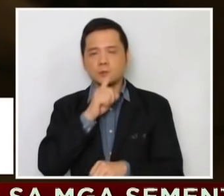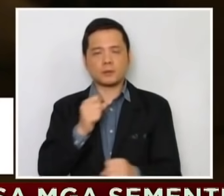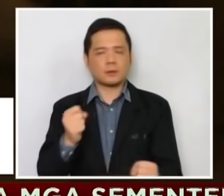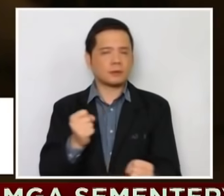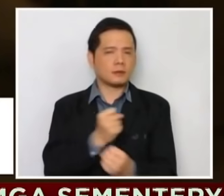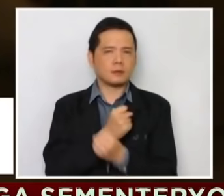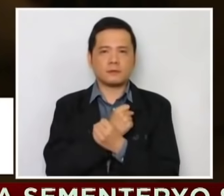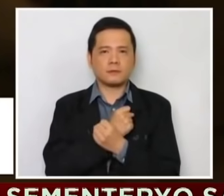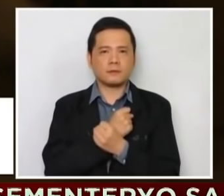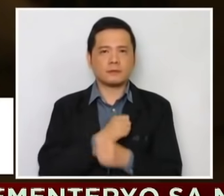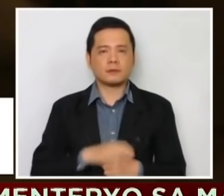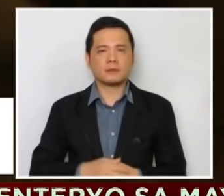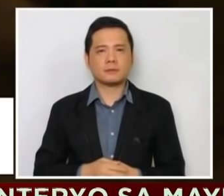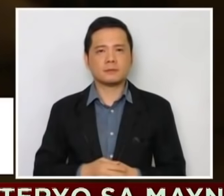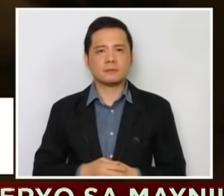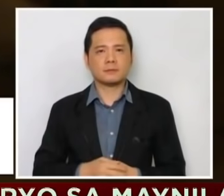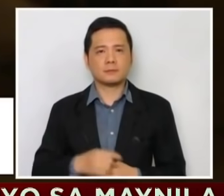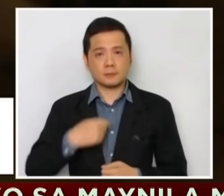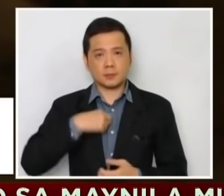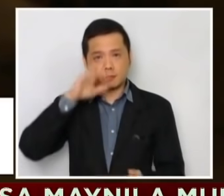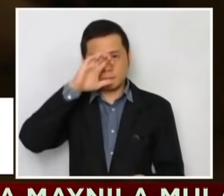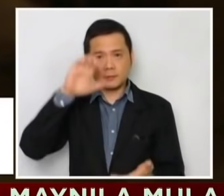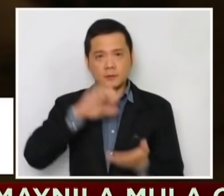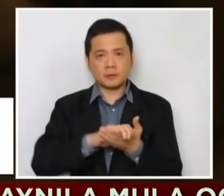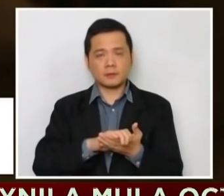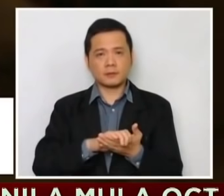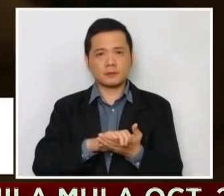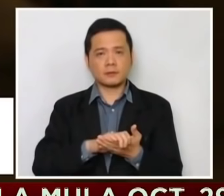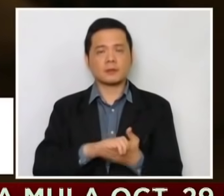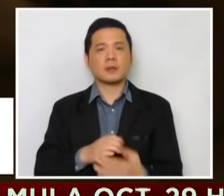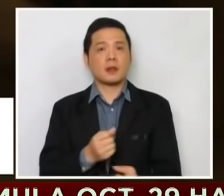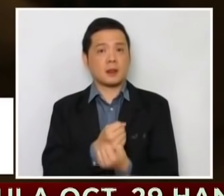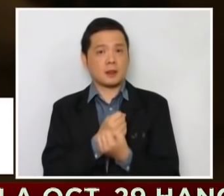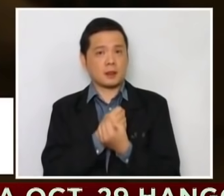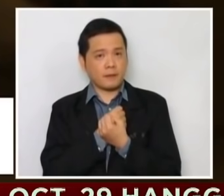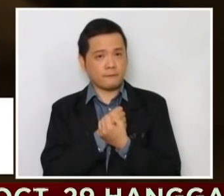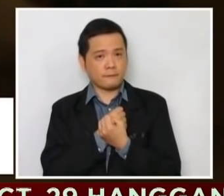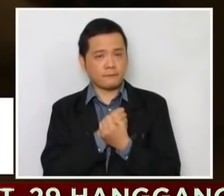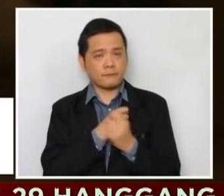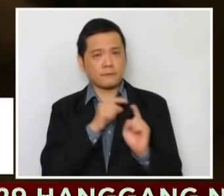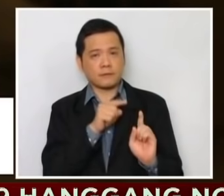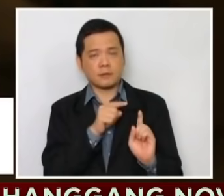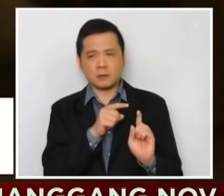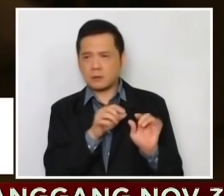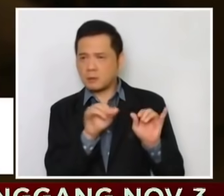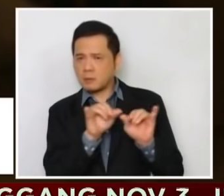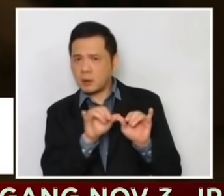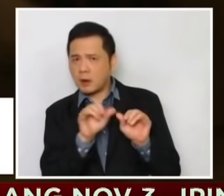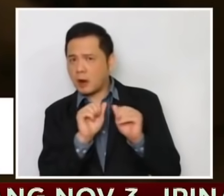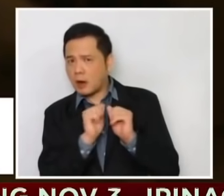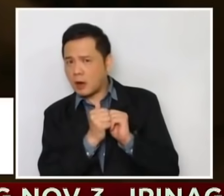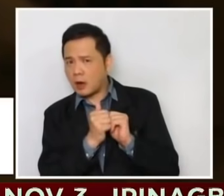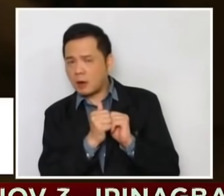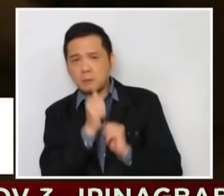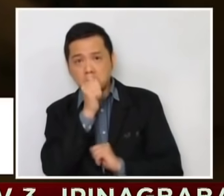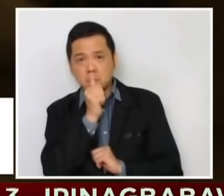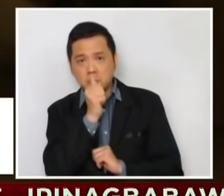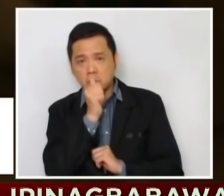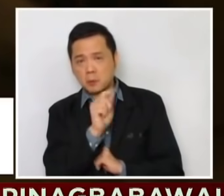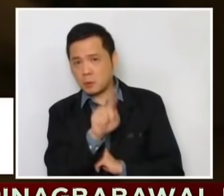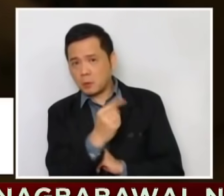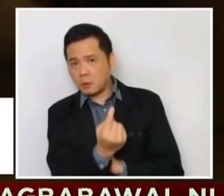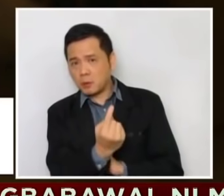Naniniwala ako ang pag-ibig nasusukat hindi lang sa pagtitiis, kundi